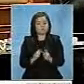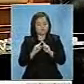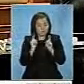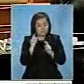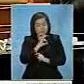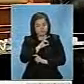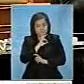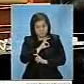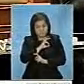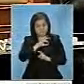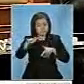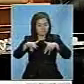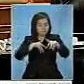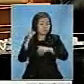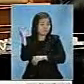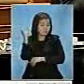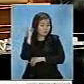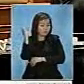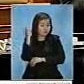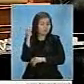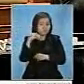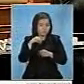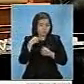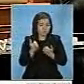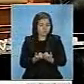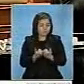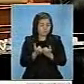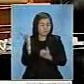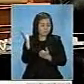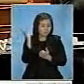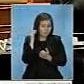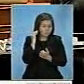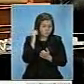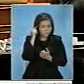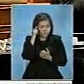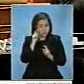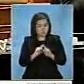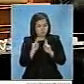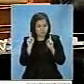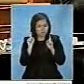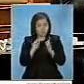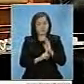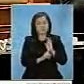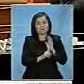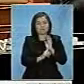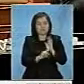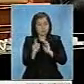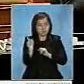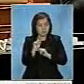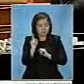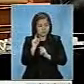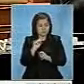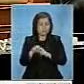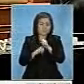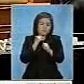ทั้งพี่น้องประชาชนที่รับฟังอยู่เนี่ยคงไม่แปลความหมายนั้นไปในลักษณะที่เข้าใจผิดยกตัวอย่างเช่นงบประ